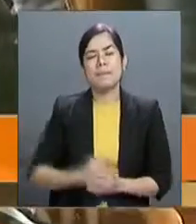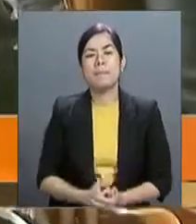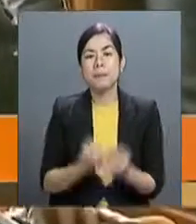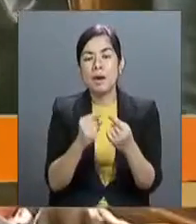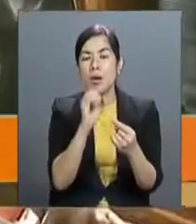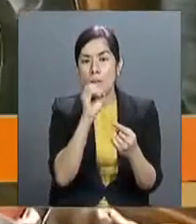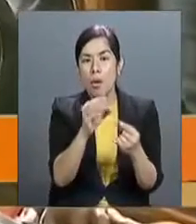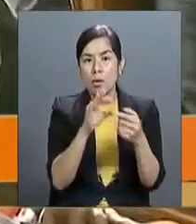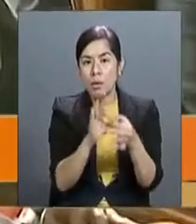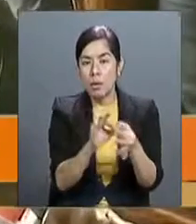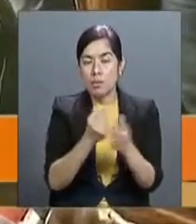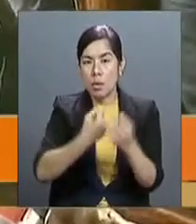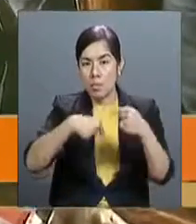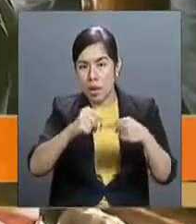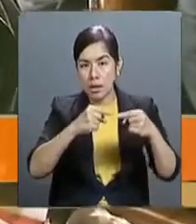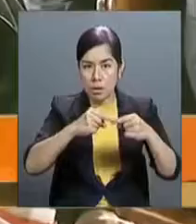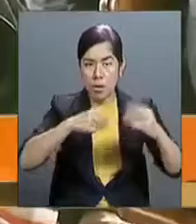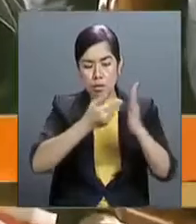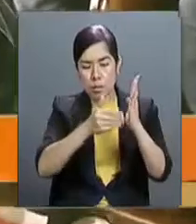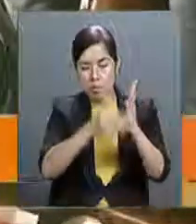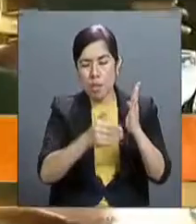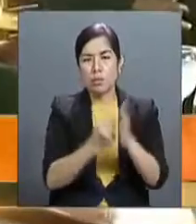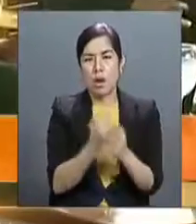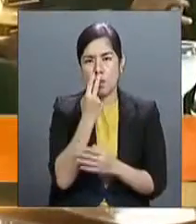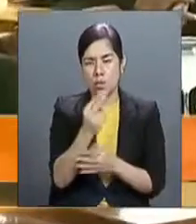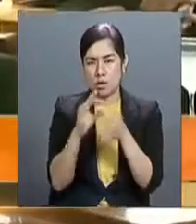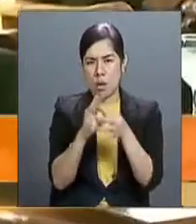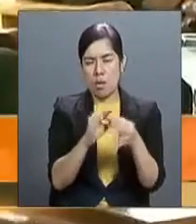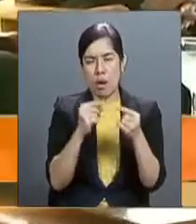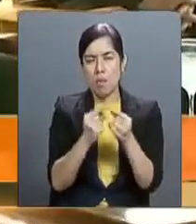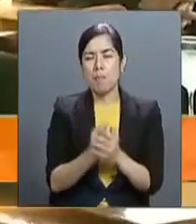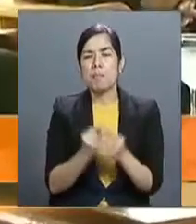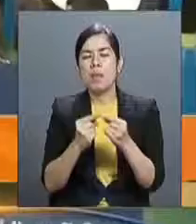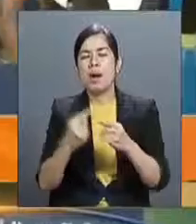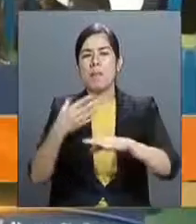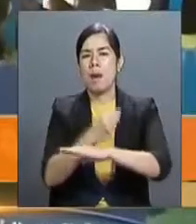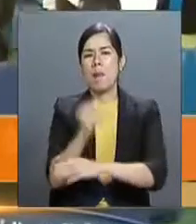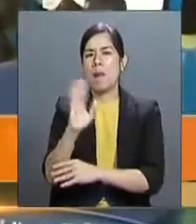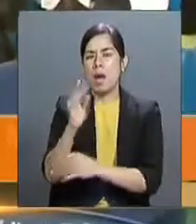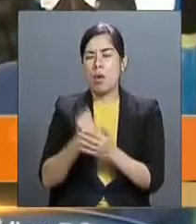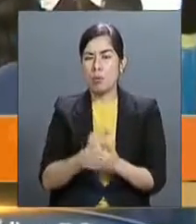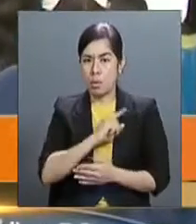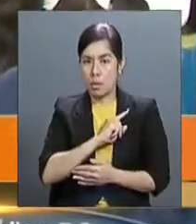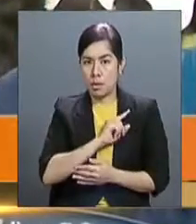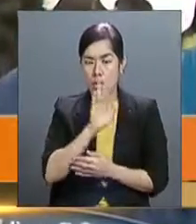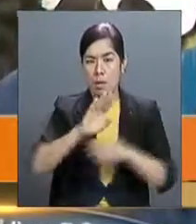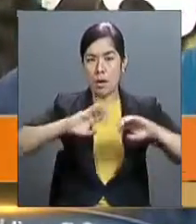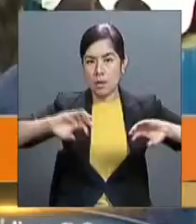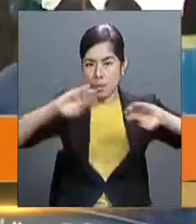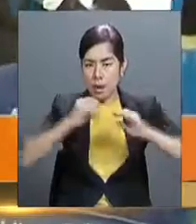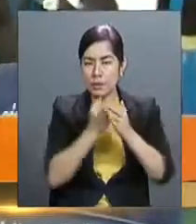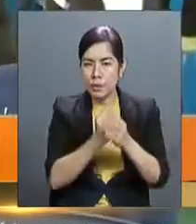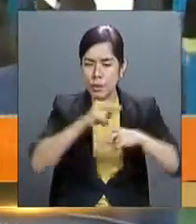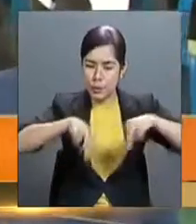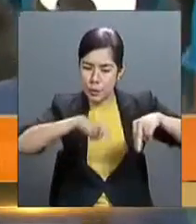การลงพื้นที่ภาคอีสานตอนล่างวันนี้อย่ามองเป็นเรื่องทางการเมืองเพราะถือเป็นหน้าที่ของรัฐบาลในการดูแลชีวิตและความเป็นอยู่ของประชาชนให้ดีขึ้น